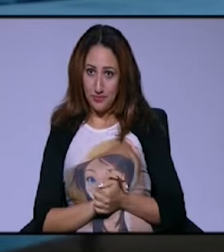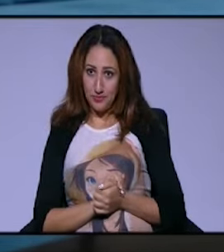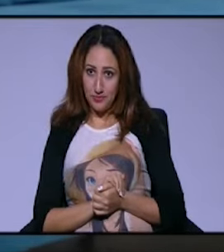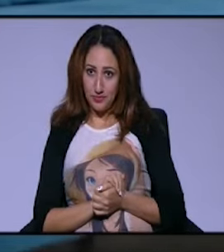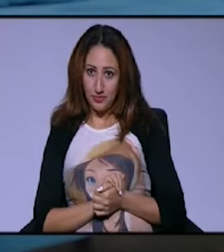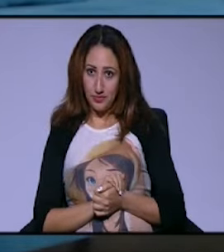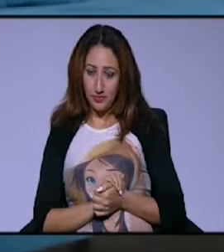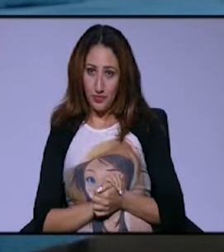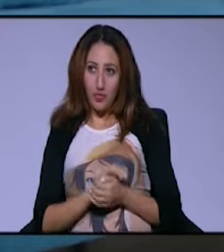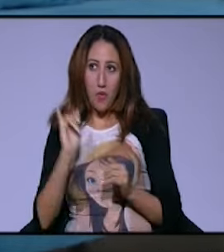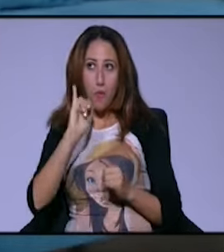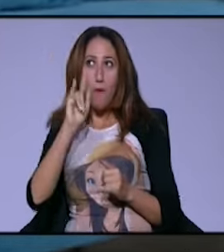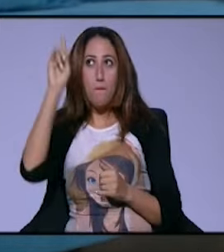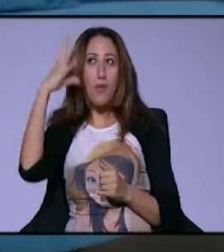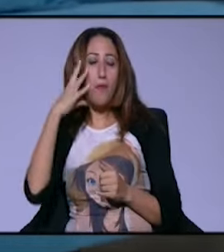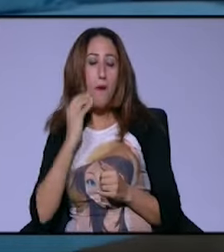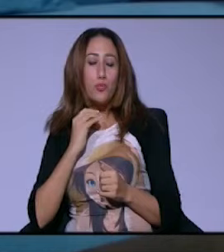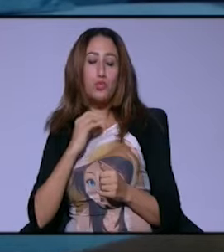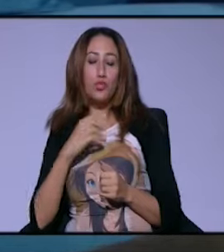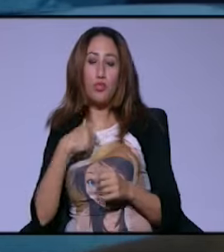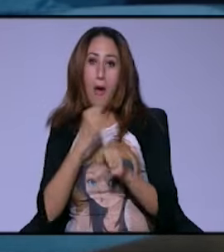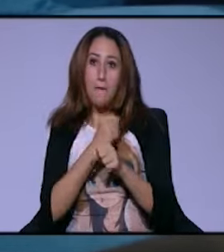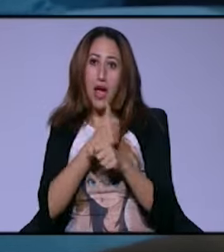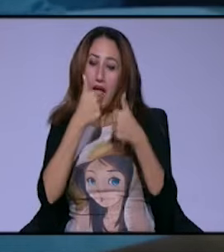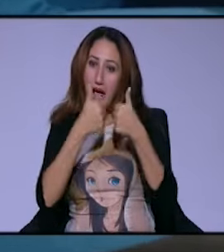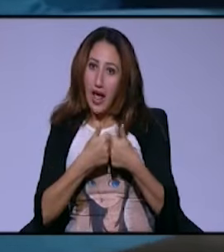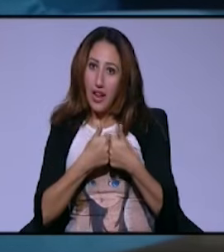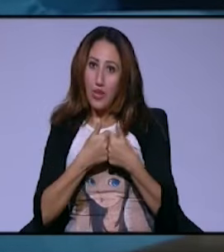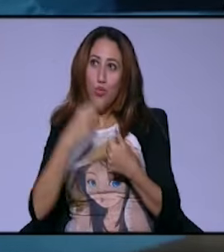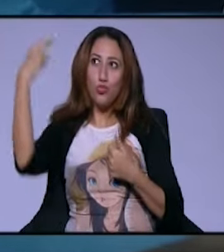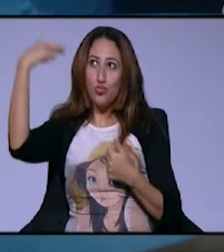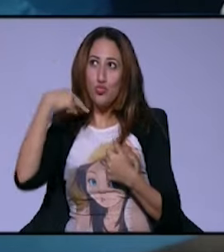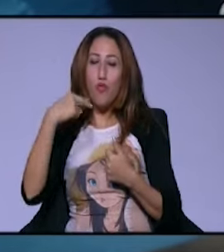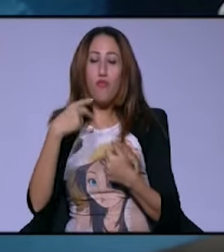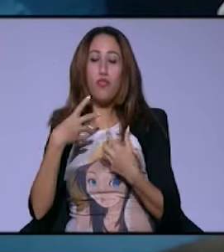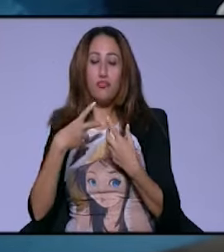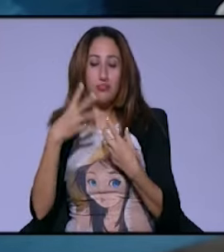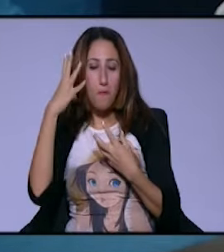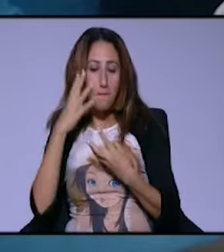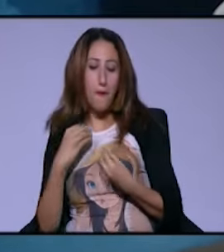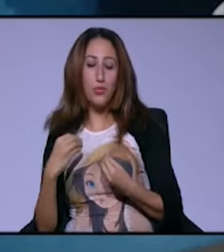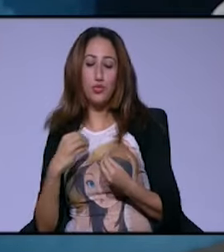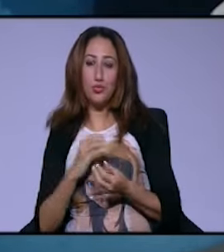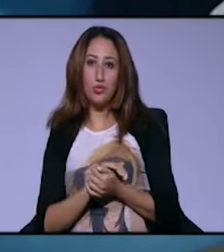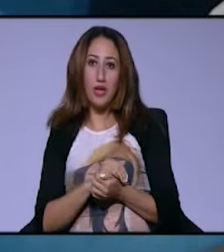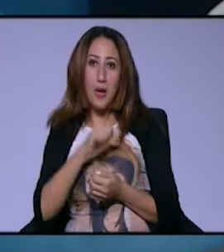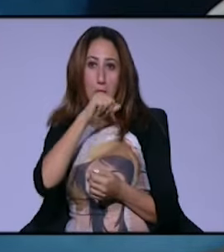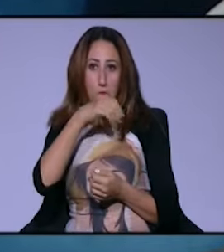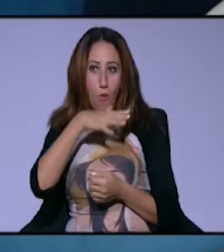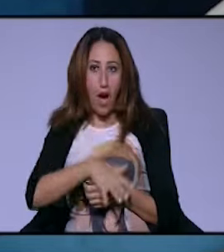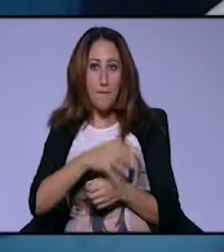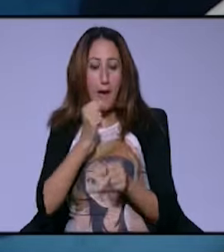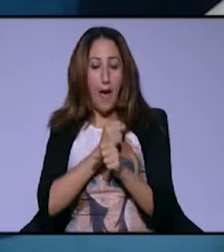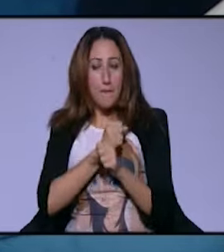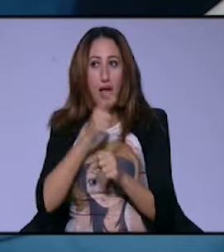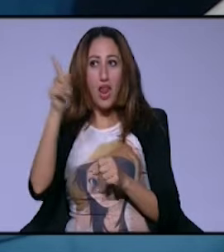يعني فرحي ربنا بحاجة حلوة كده تلقيه كده هو راضي عنك، وفرحي سيدنا النبي شوفي ازاي هتعملي ايه